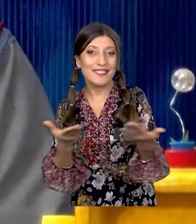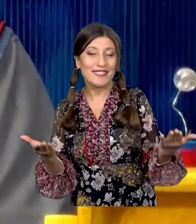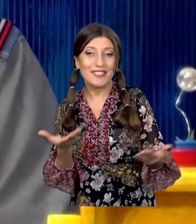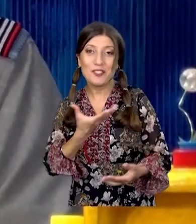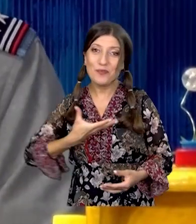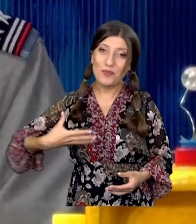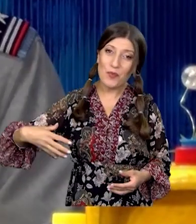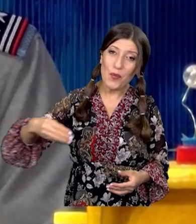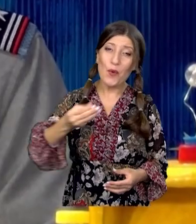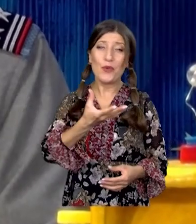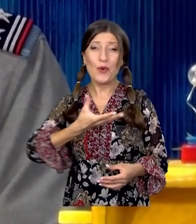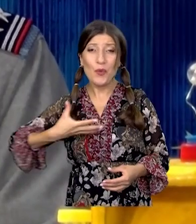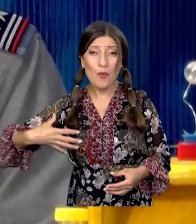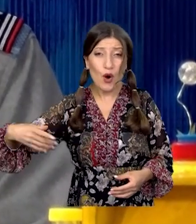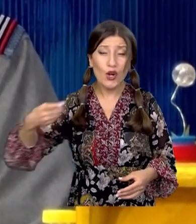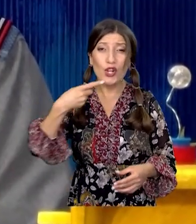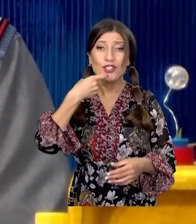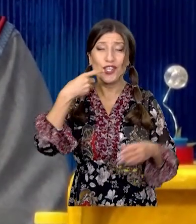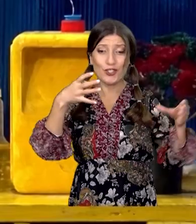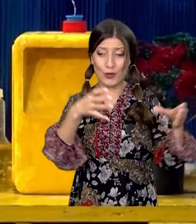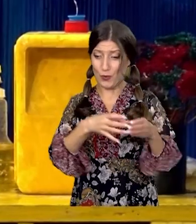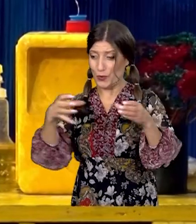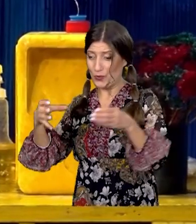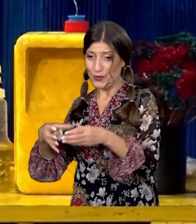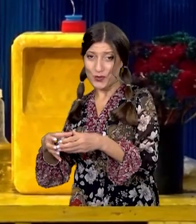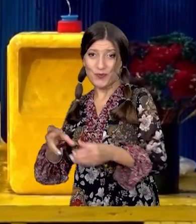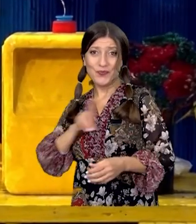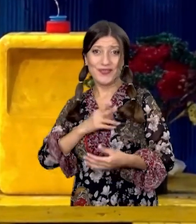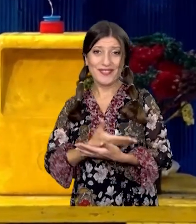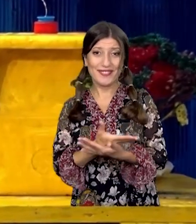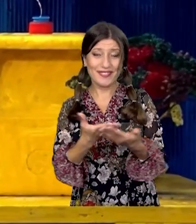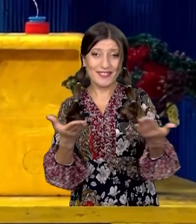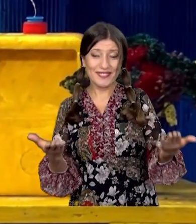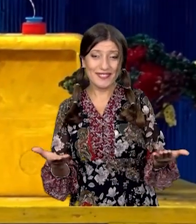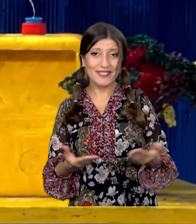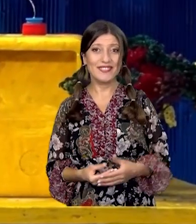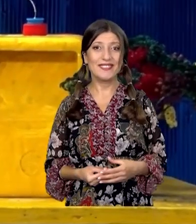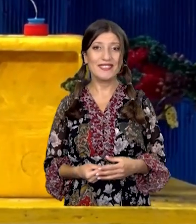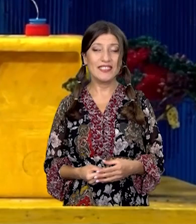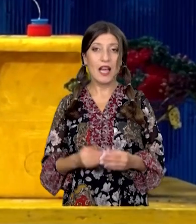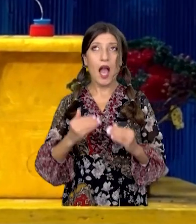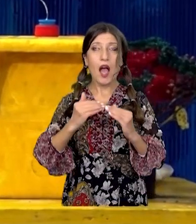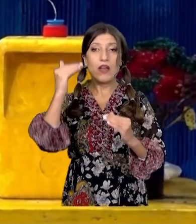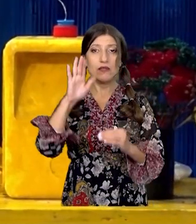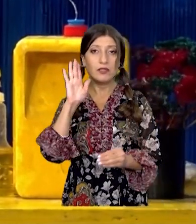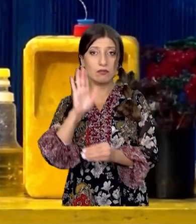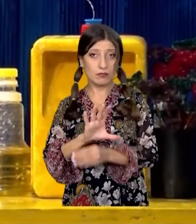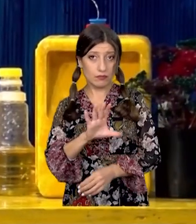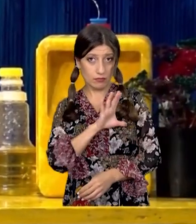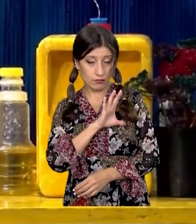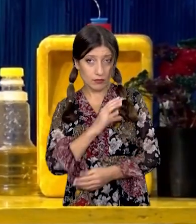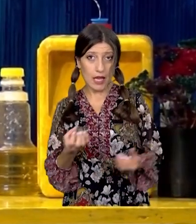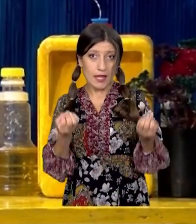եւ այդ բոլոր երաժշտական կոլեկտիվներին սիրելի պստիկներ մեծիկներ հատկացված էր վերևից հատկացված